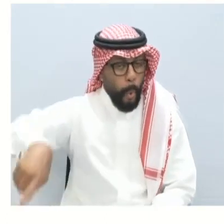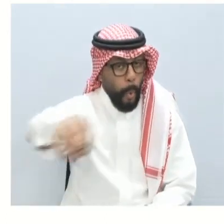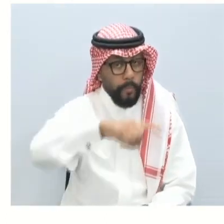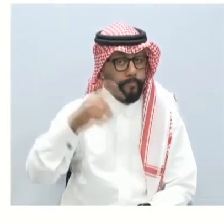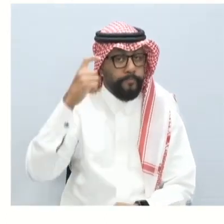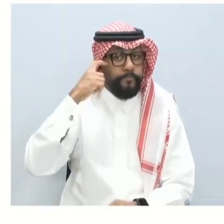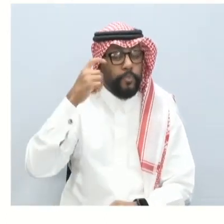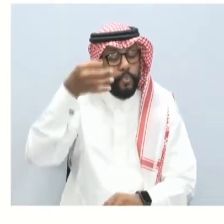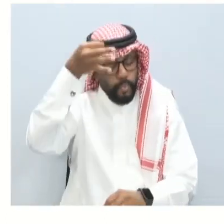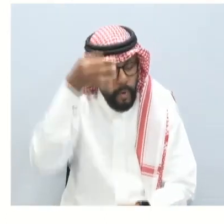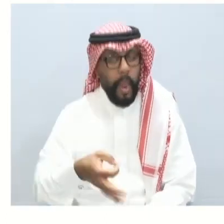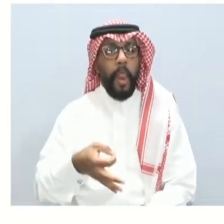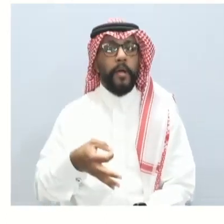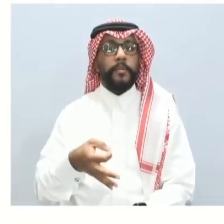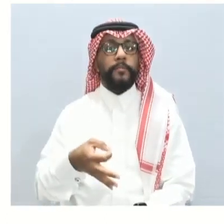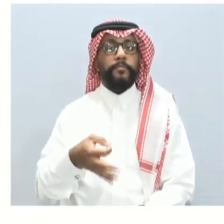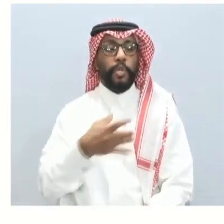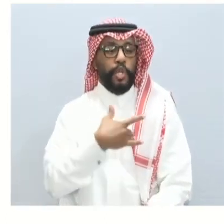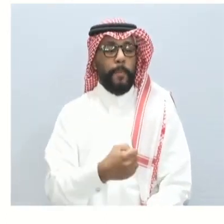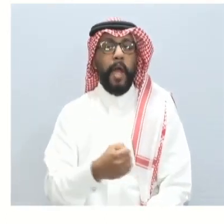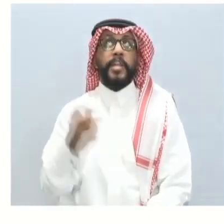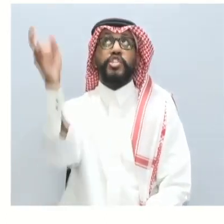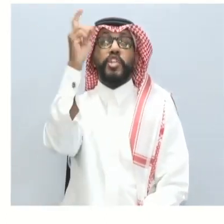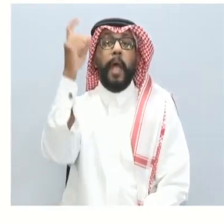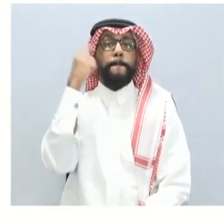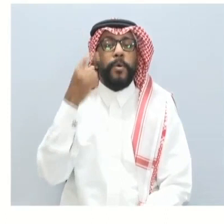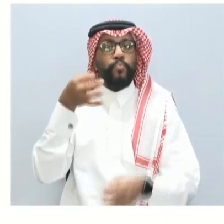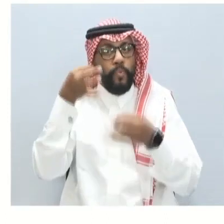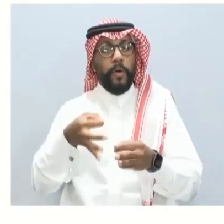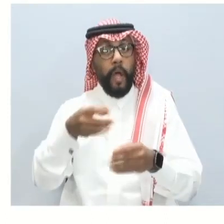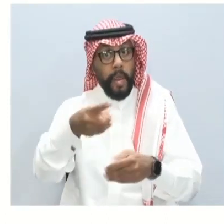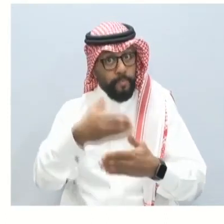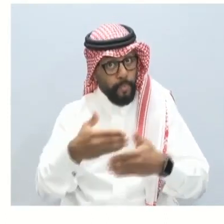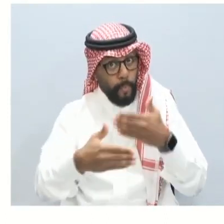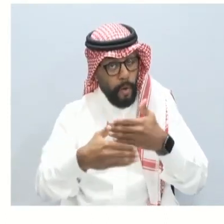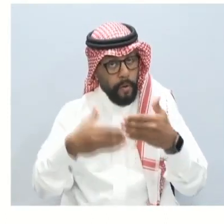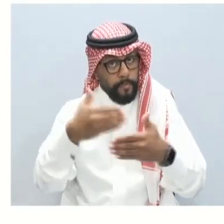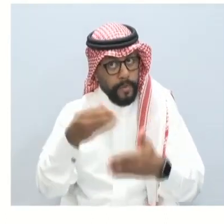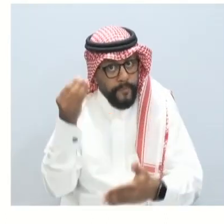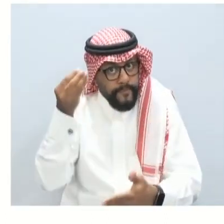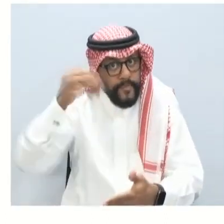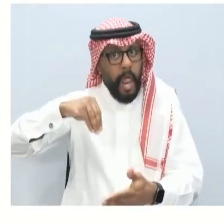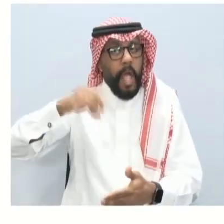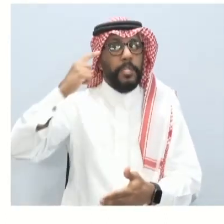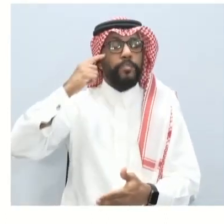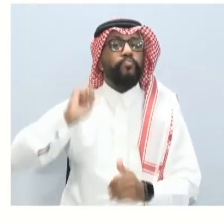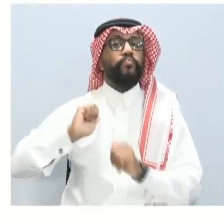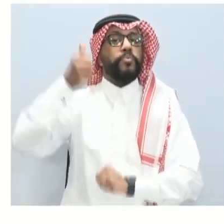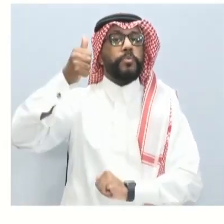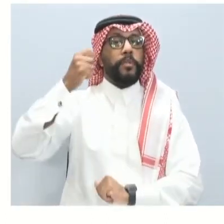هذا المعتقد كان الانسان بلى نفسه بناء عقديا مهما في هذا